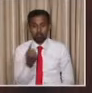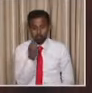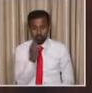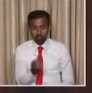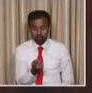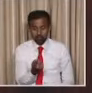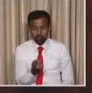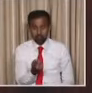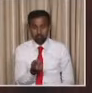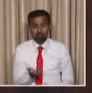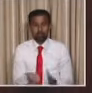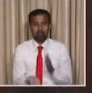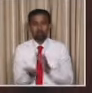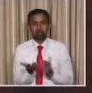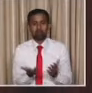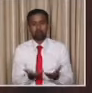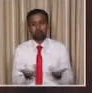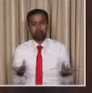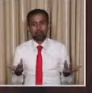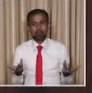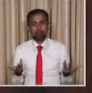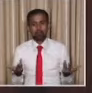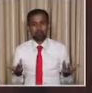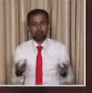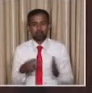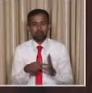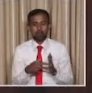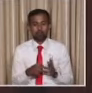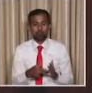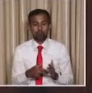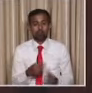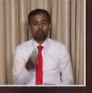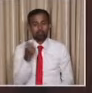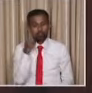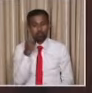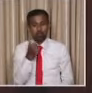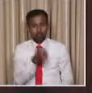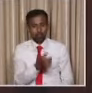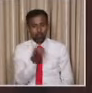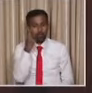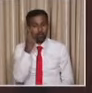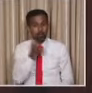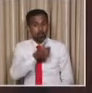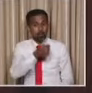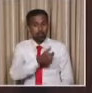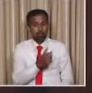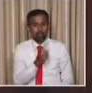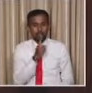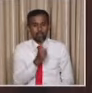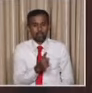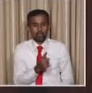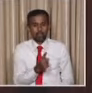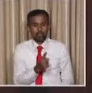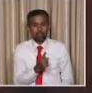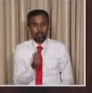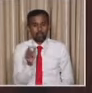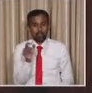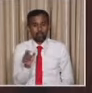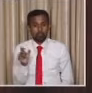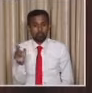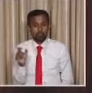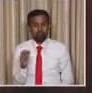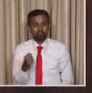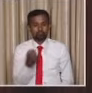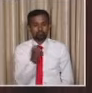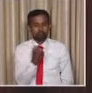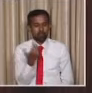අර ගමට යන්නත් බෑ. ඔන්න ඕක තමයි මේක මේ ආයවැය හොඳ බව දන්නවා. නමුත් හොඳයි කියලා කියන තරම් ඒ අයට